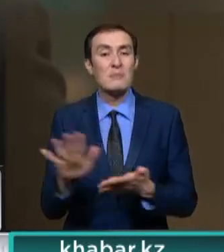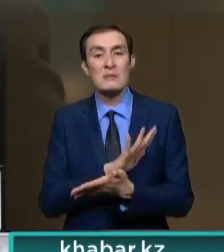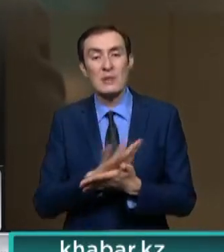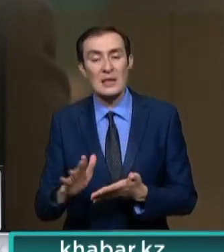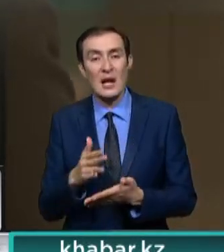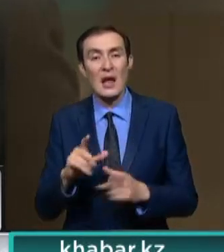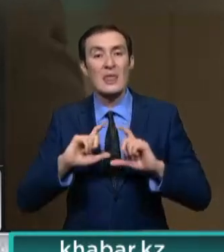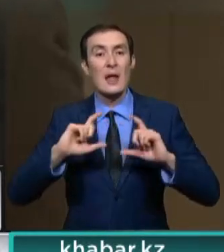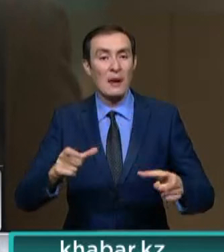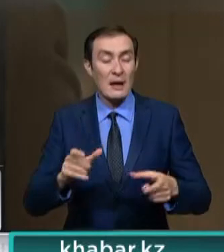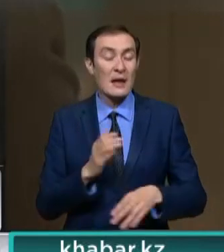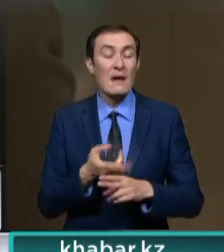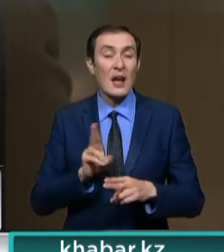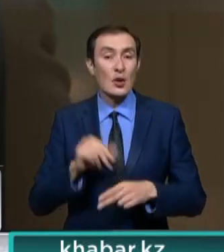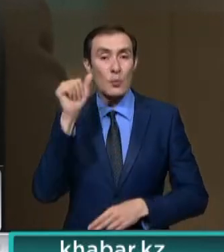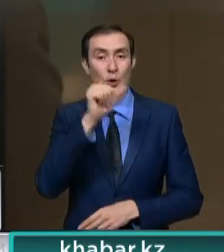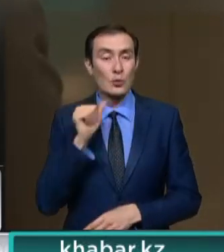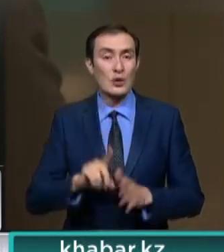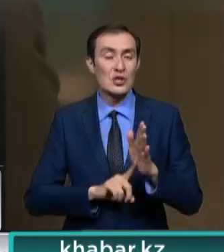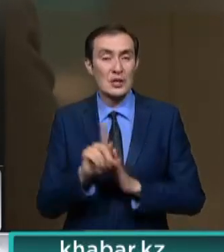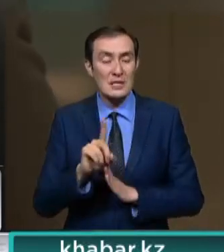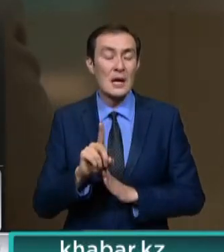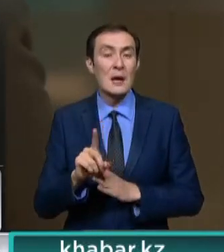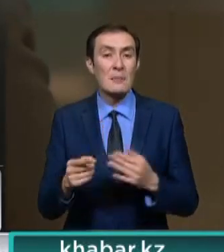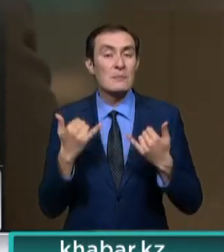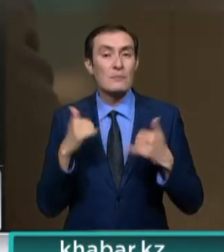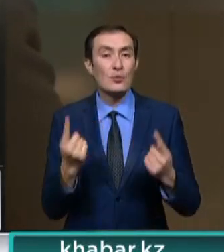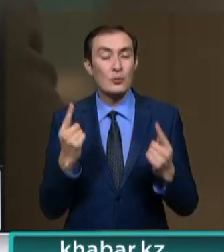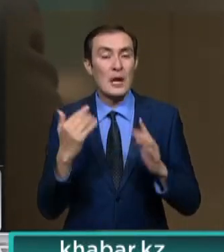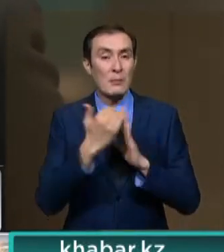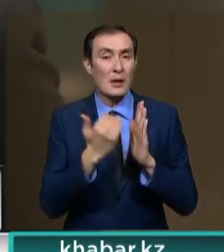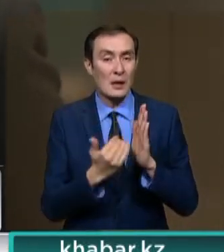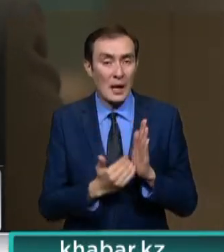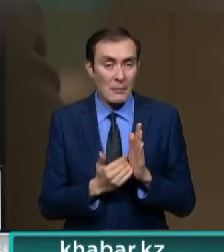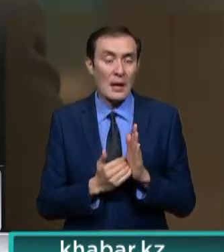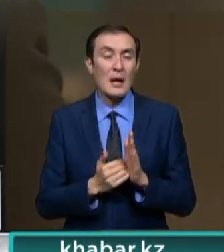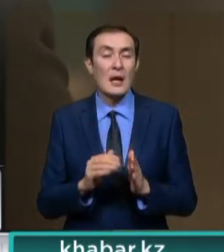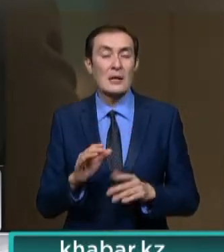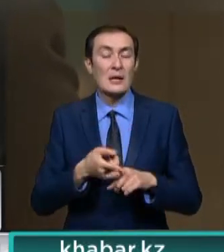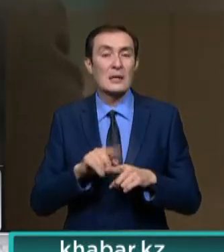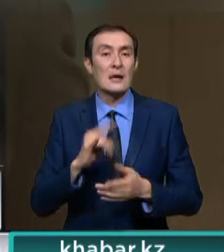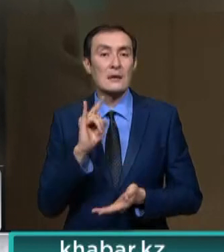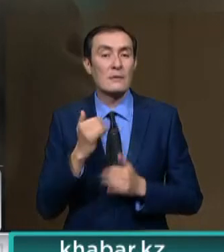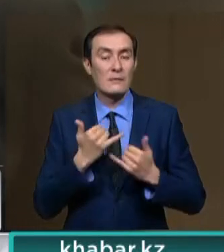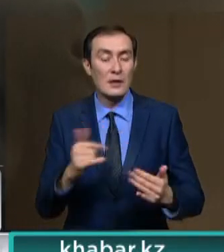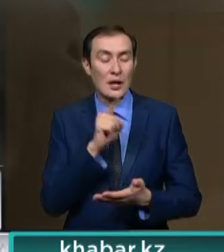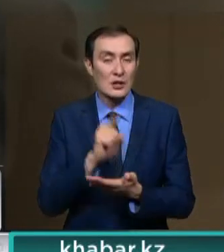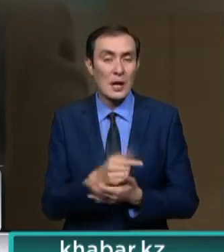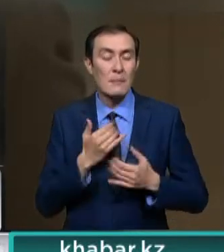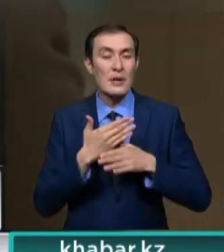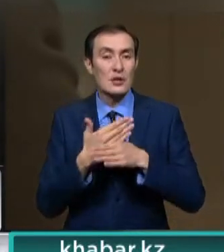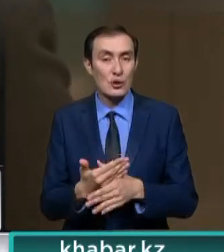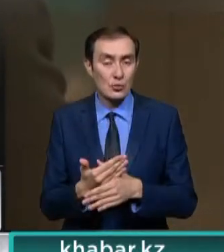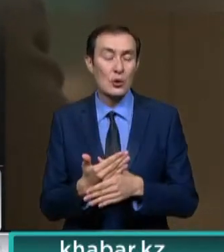бесплатных направлений. В этом году заработала беспрецедентная программа «Ансаган Саби». Она призвана оказать